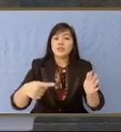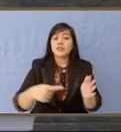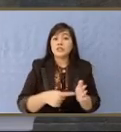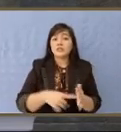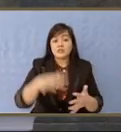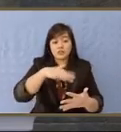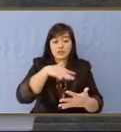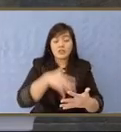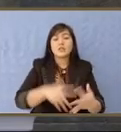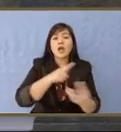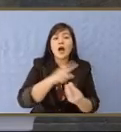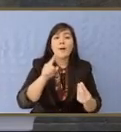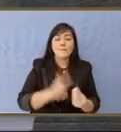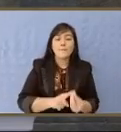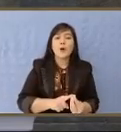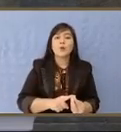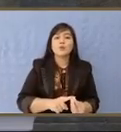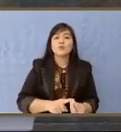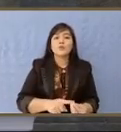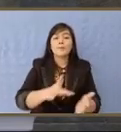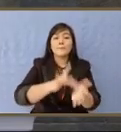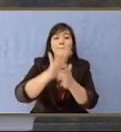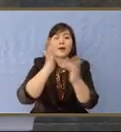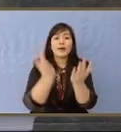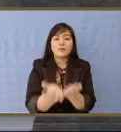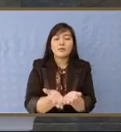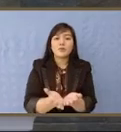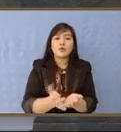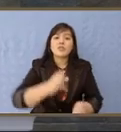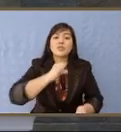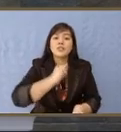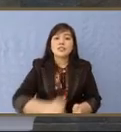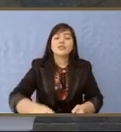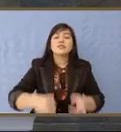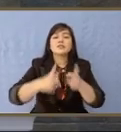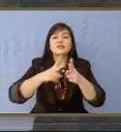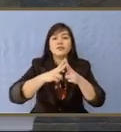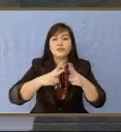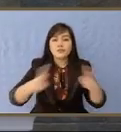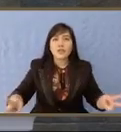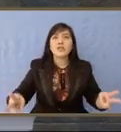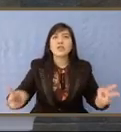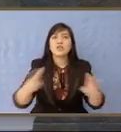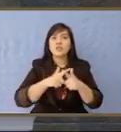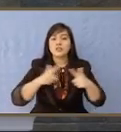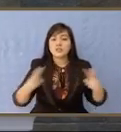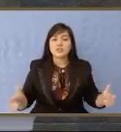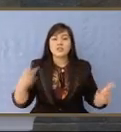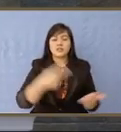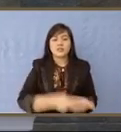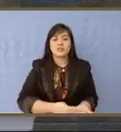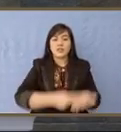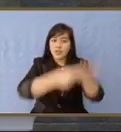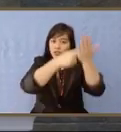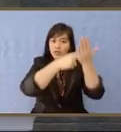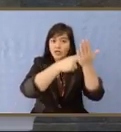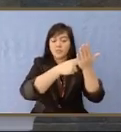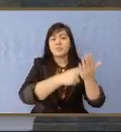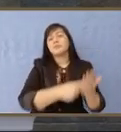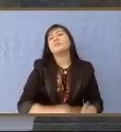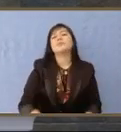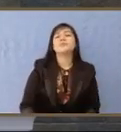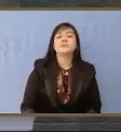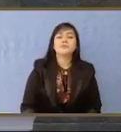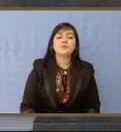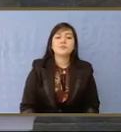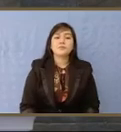meron kayong nag-outline kayo nito. Makakatulong sa inyo to sa Bible survey. Kung hindi nyo pa ito nadaanan, at least matutulungan kayo ng